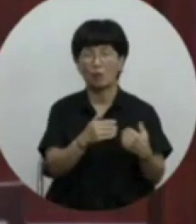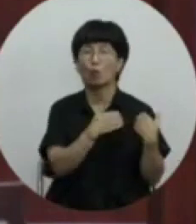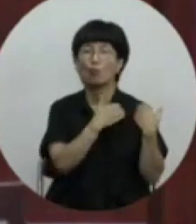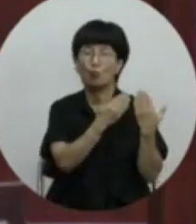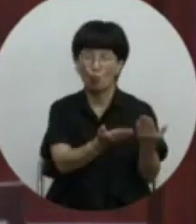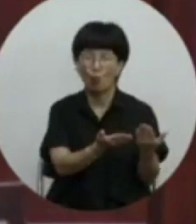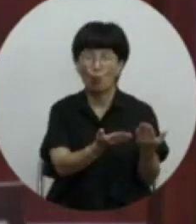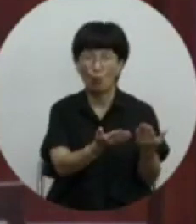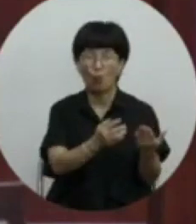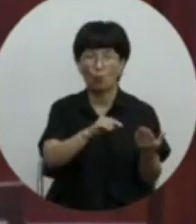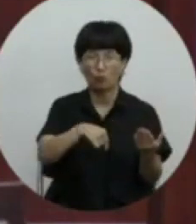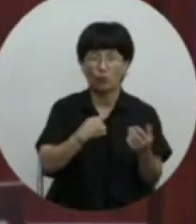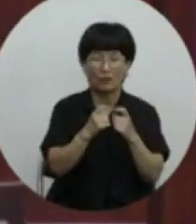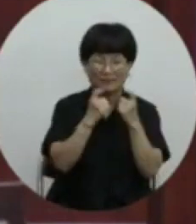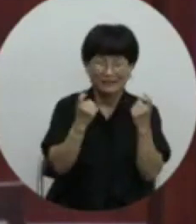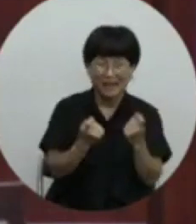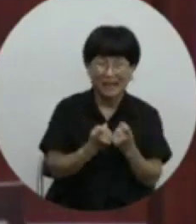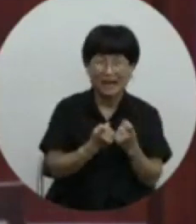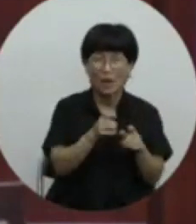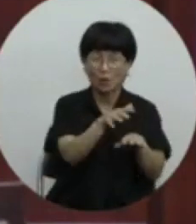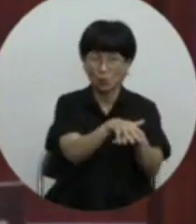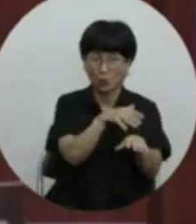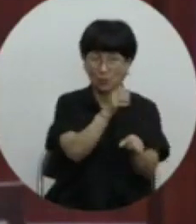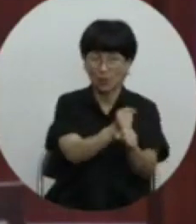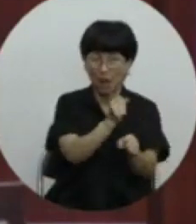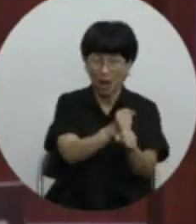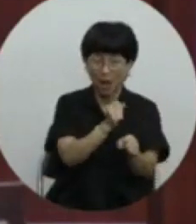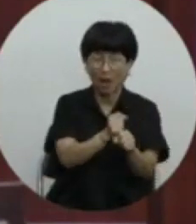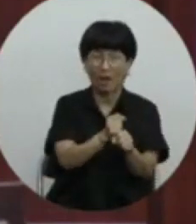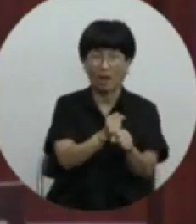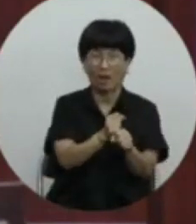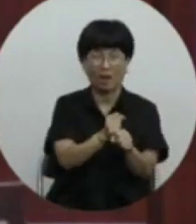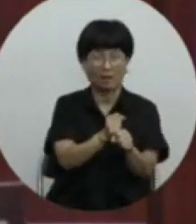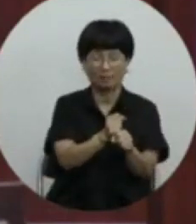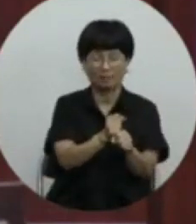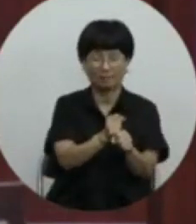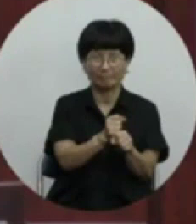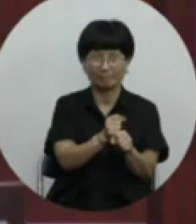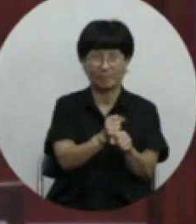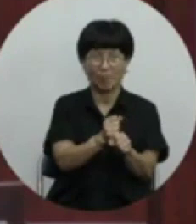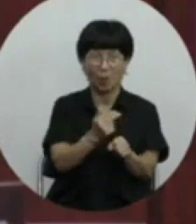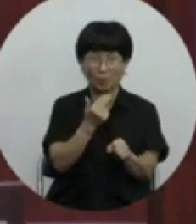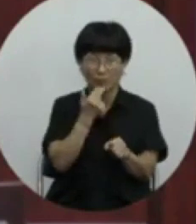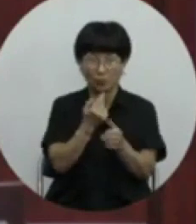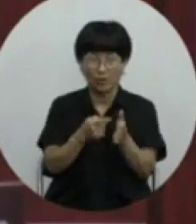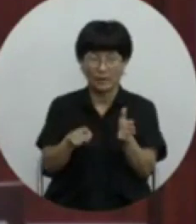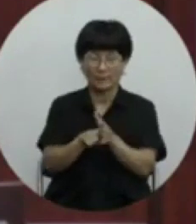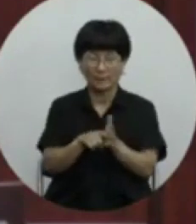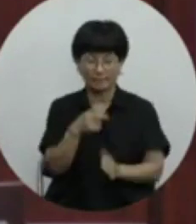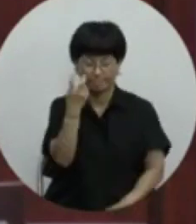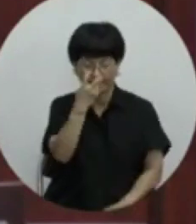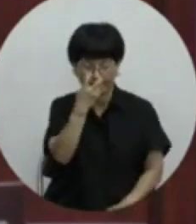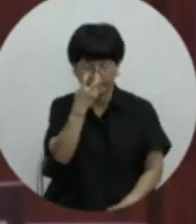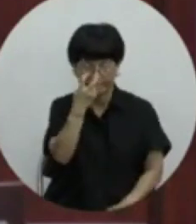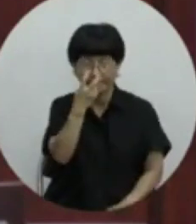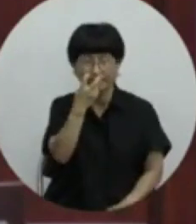시장의 사조직화하거나 보훈 인사의 온상이 되지 않도록 엄정한 감사관리